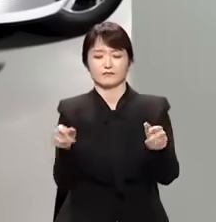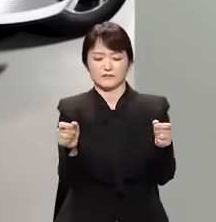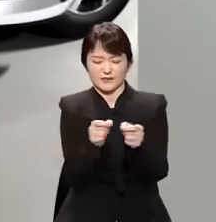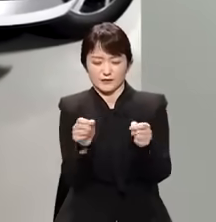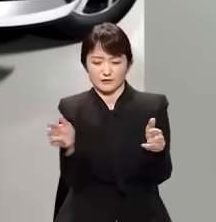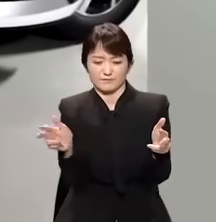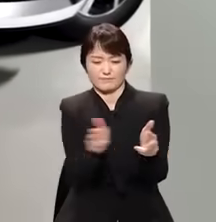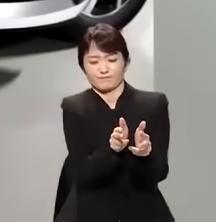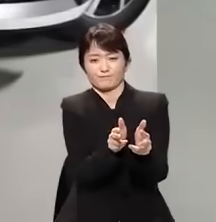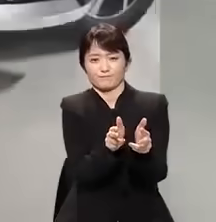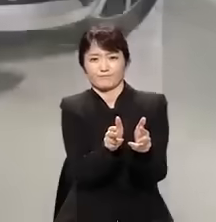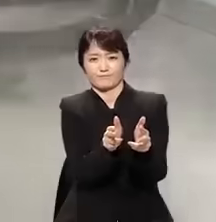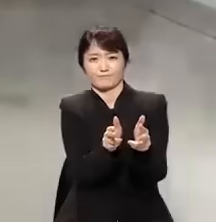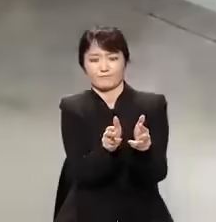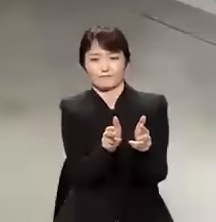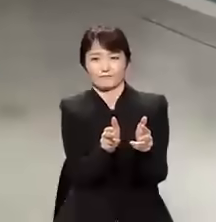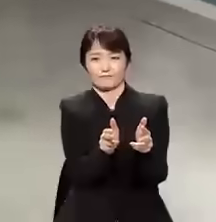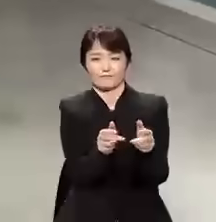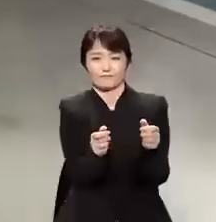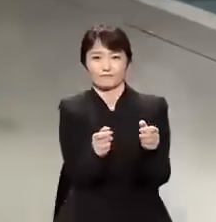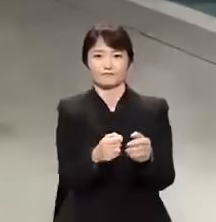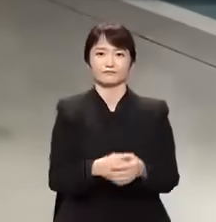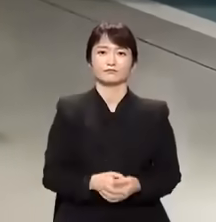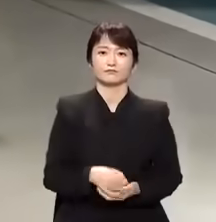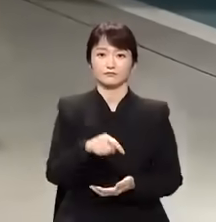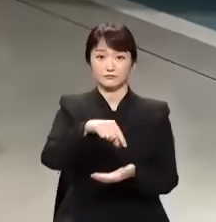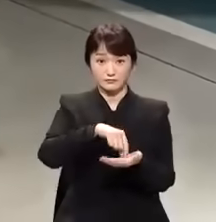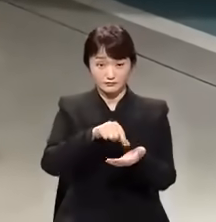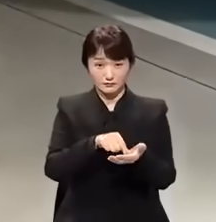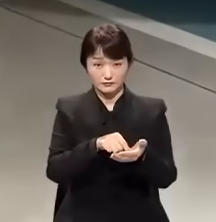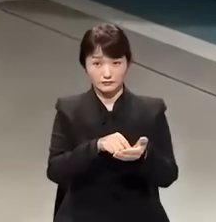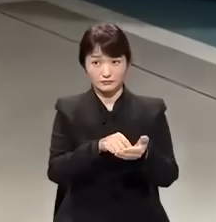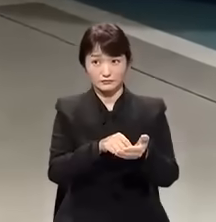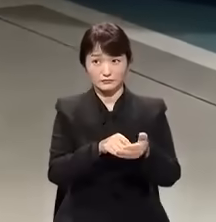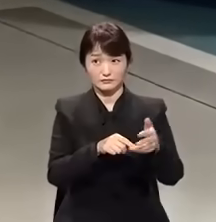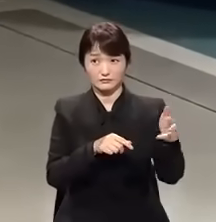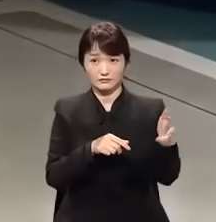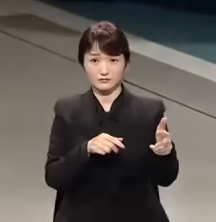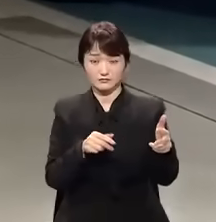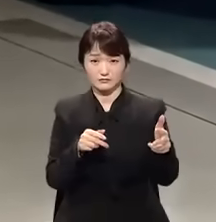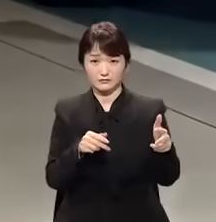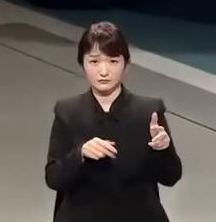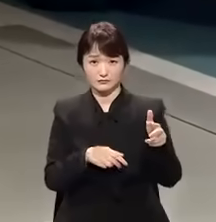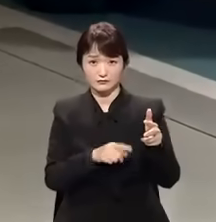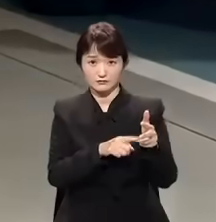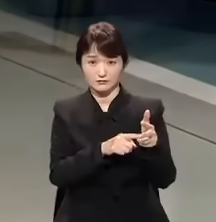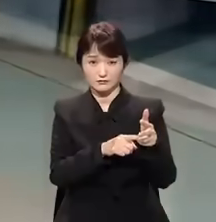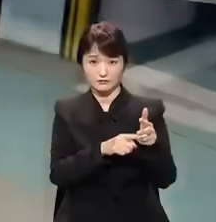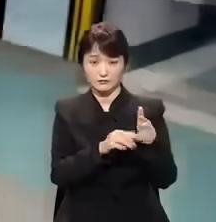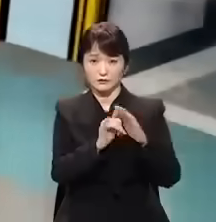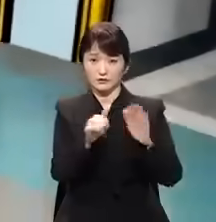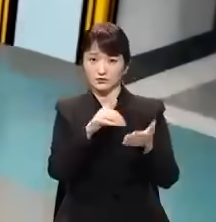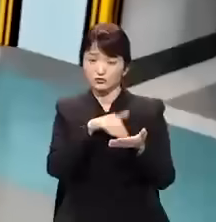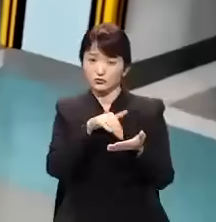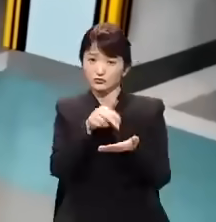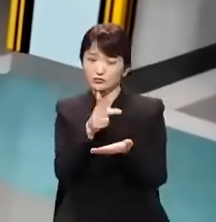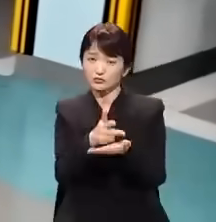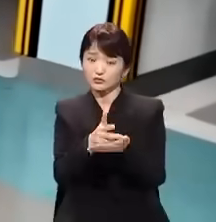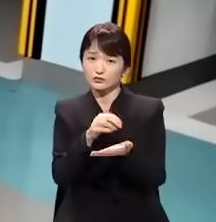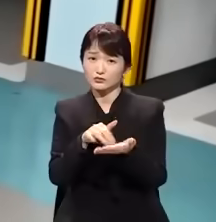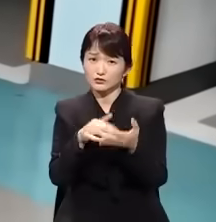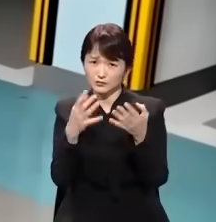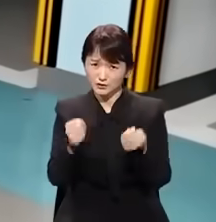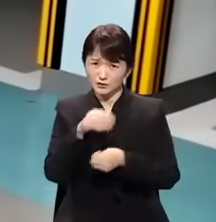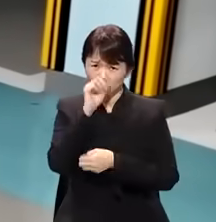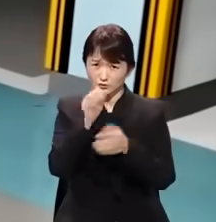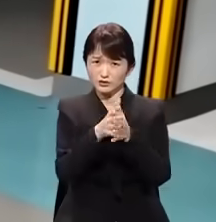맞고 어 차단을 했어요 자 저 정도 차를 굴릴 정도의 재력이라는 당 주차대수가 훨씬 많은